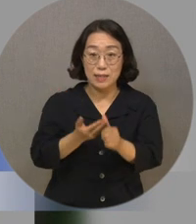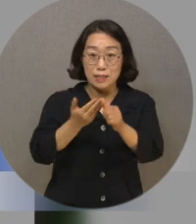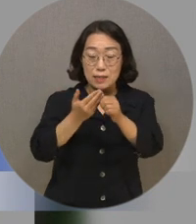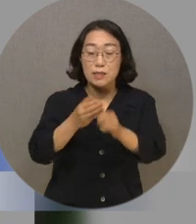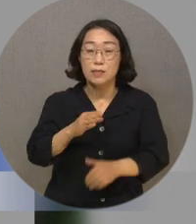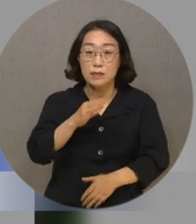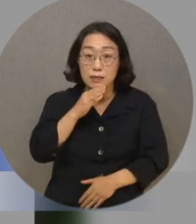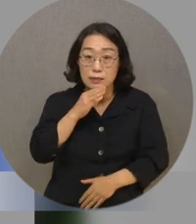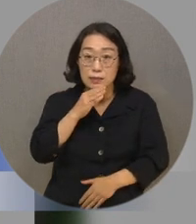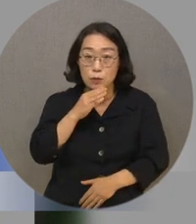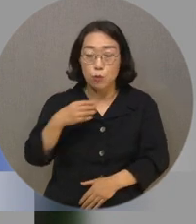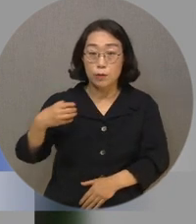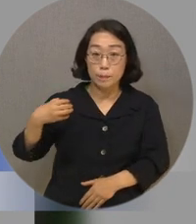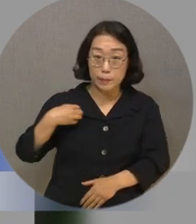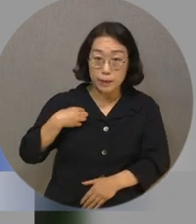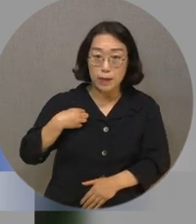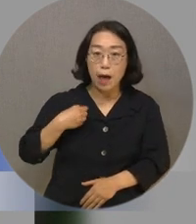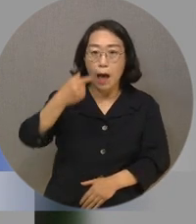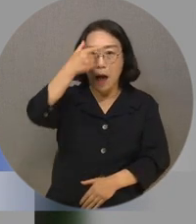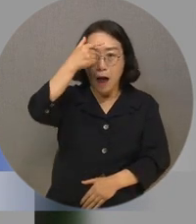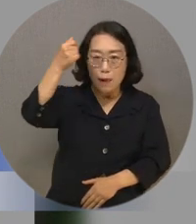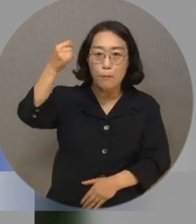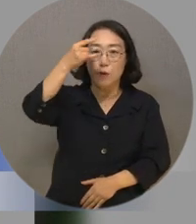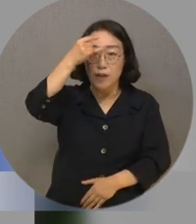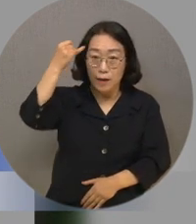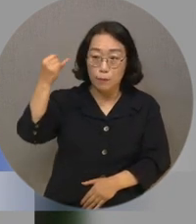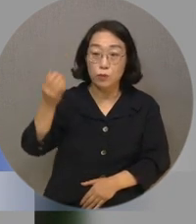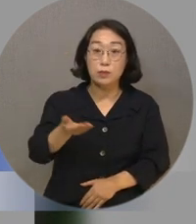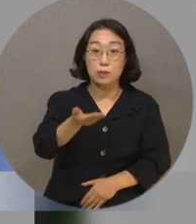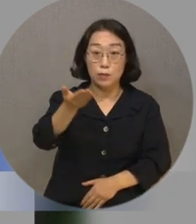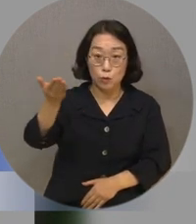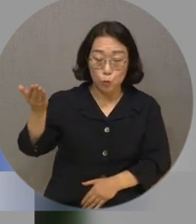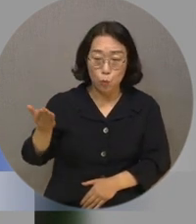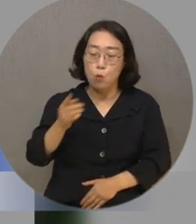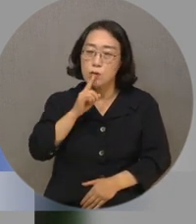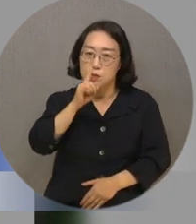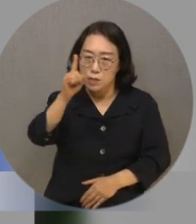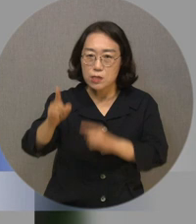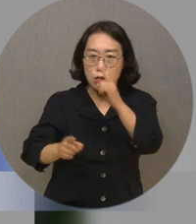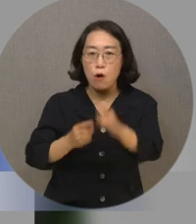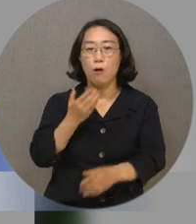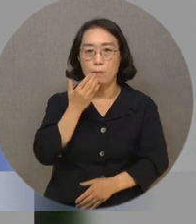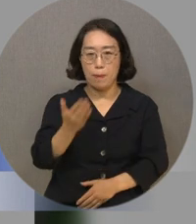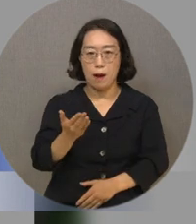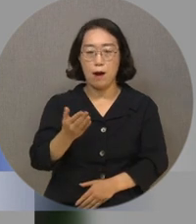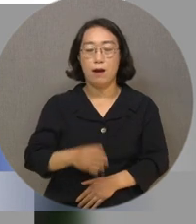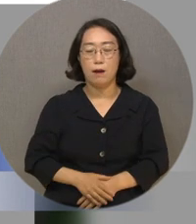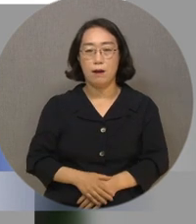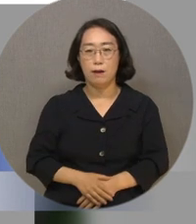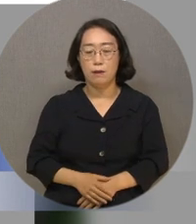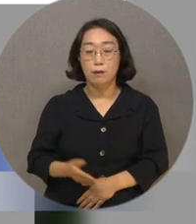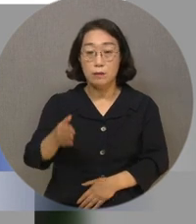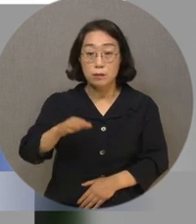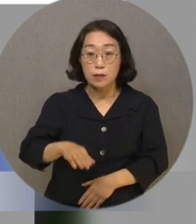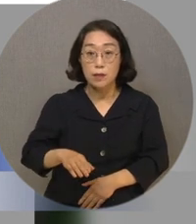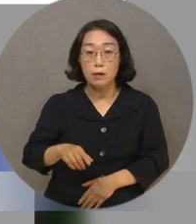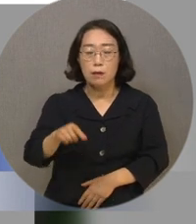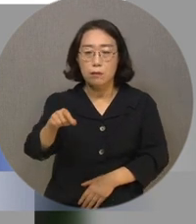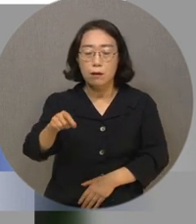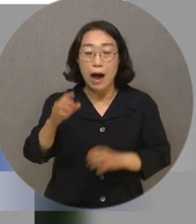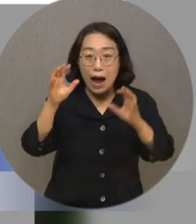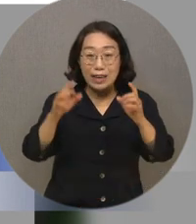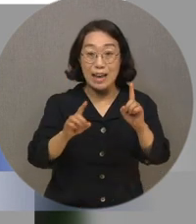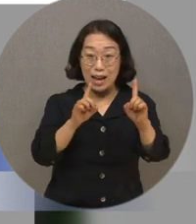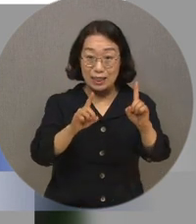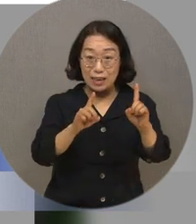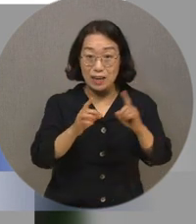실질적인 양육자에 포함될 수 있는 조부모 등도 모두 신청할 수 있다고 설명했습니다 특히 서울시는 아기